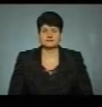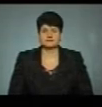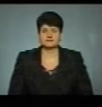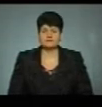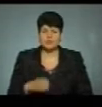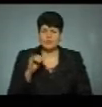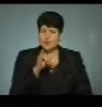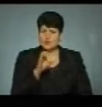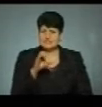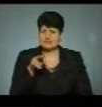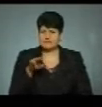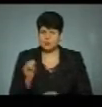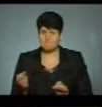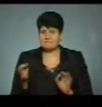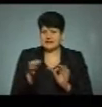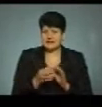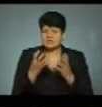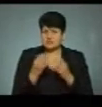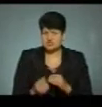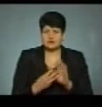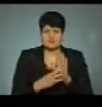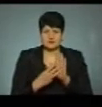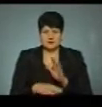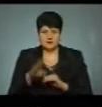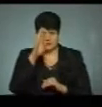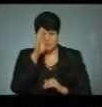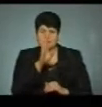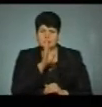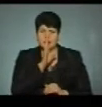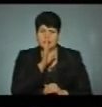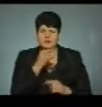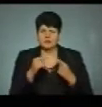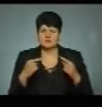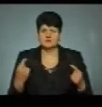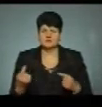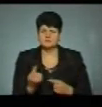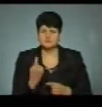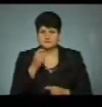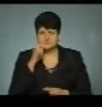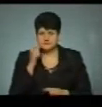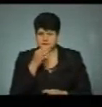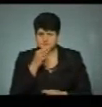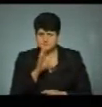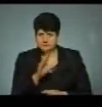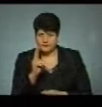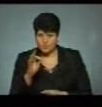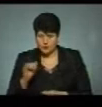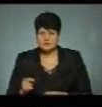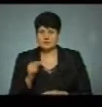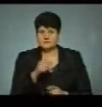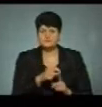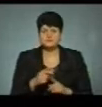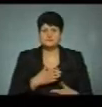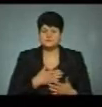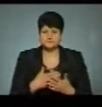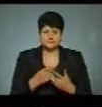У Славському до дітей приєдналися ще близько 80 хлопців і дівчат з інших областей України, розповів Василь Кунько. За його словами,